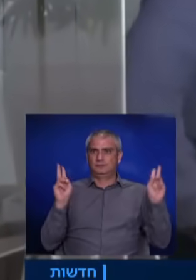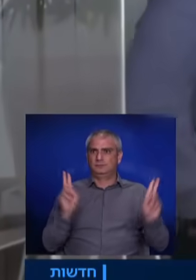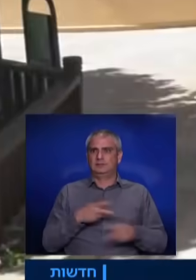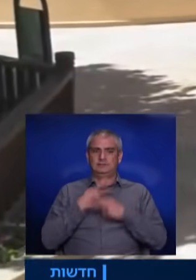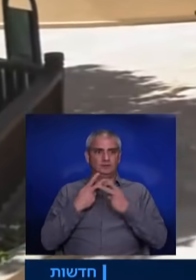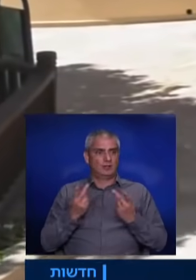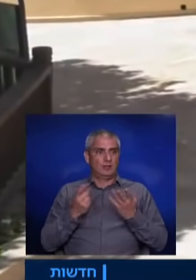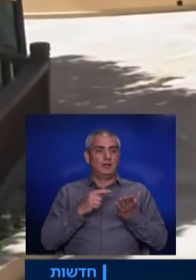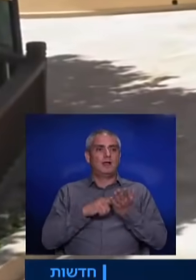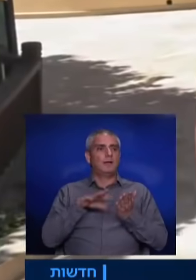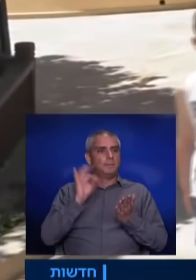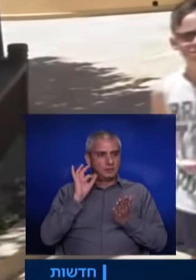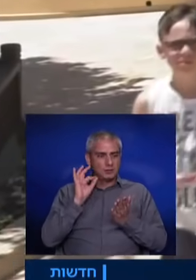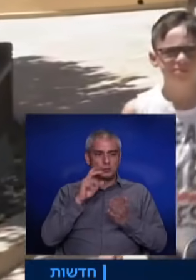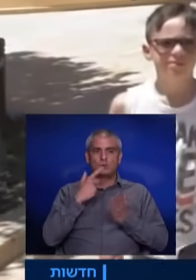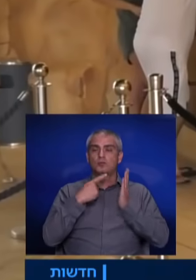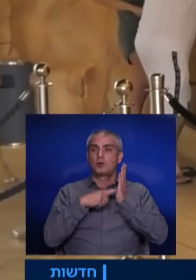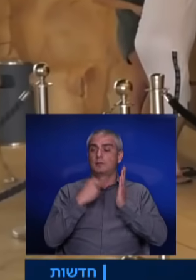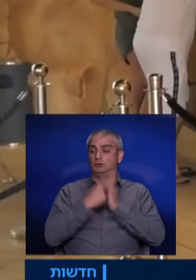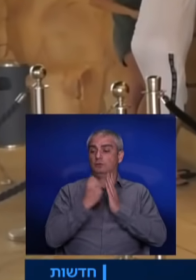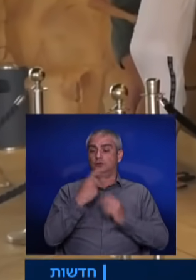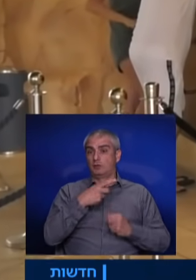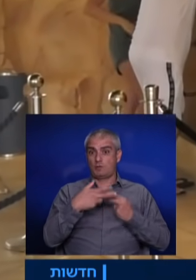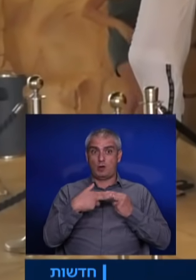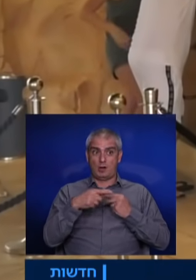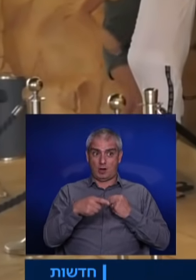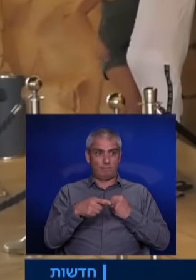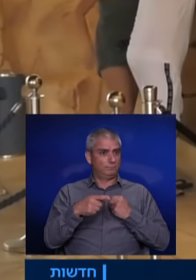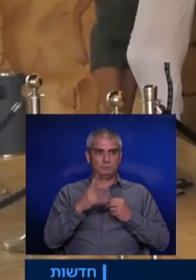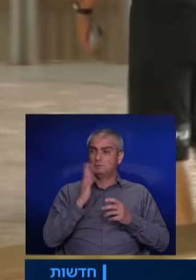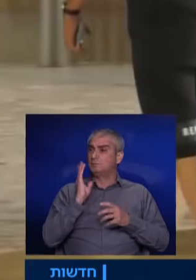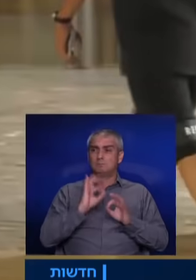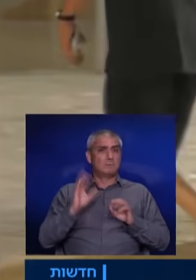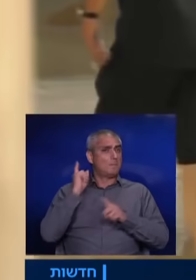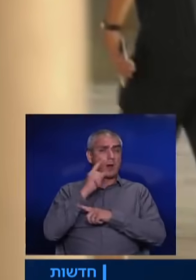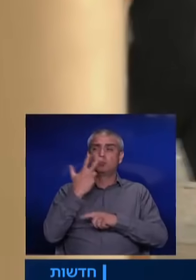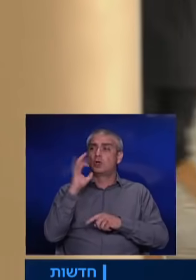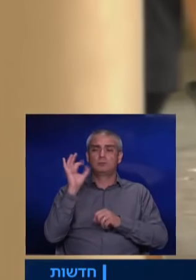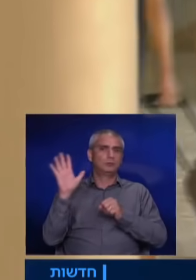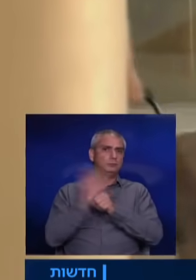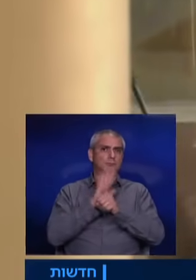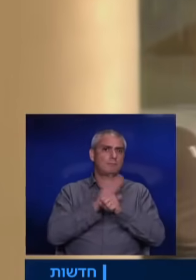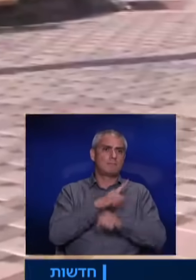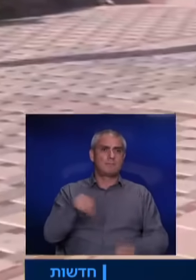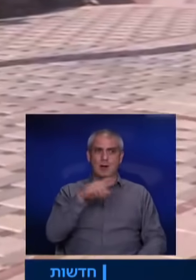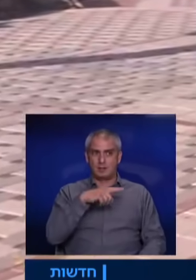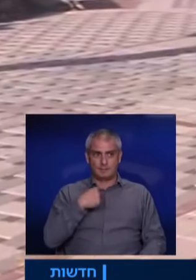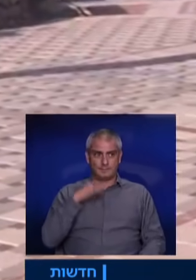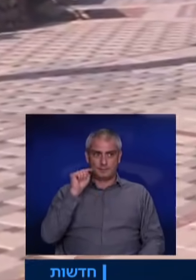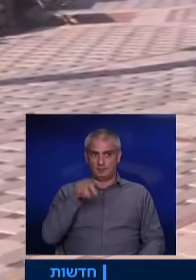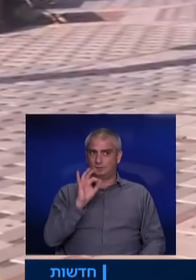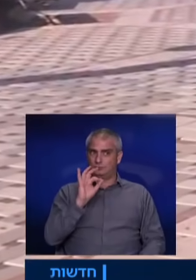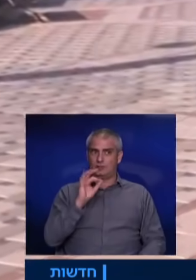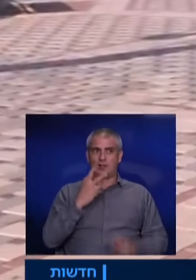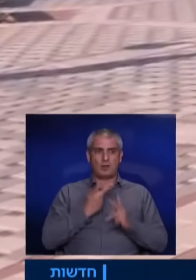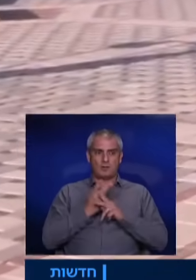בבדיקה שערכנו גילינו שלמשל בסוף השבוע הקרוב אין מקום כלל ב-30% מהמלונות. הגעתי לפה בשביל לעבור